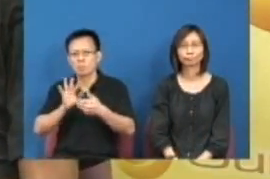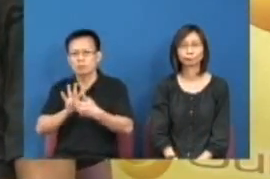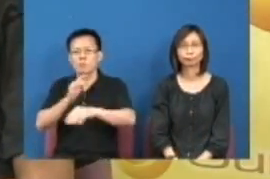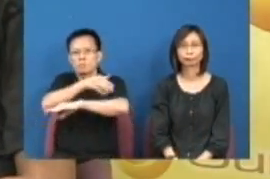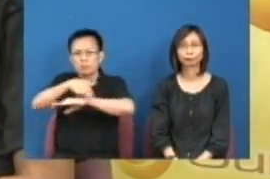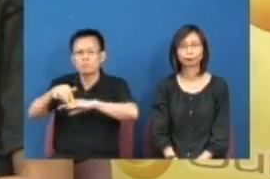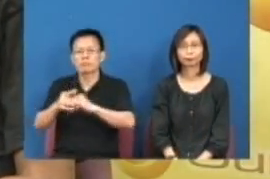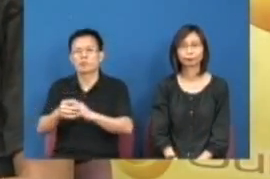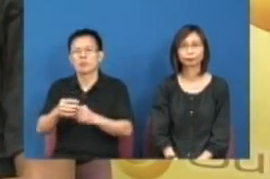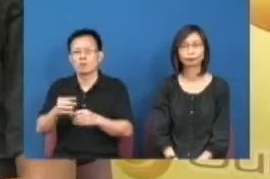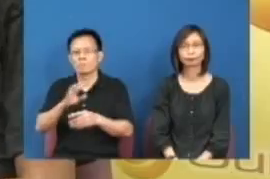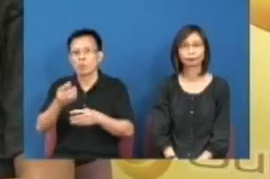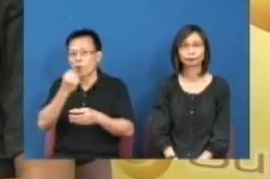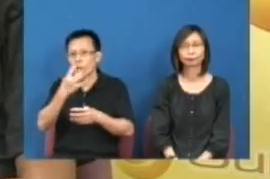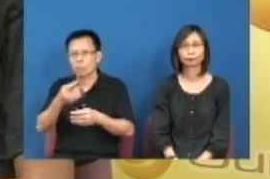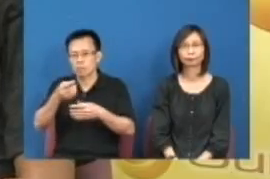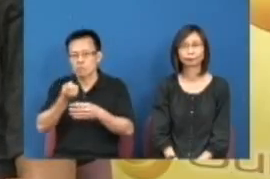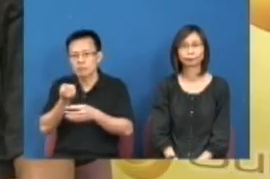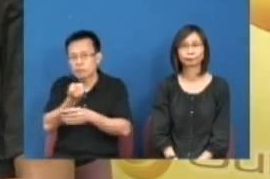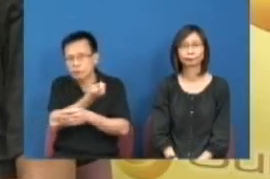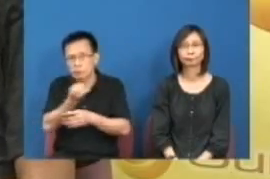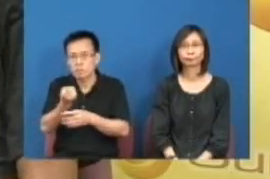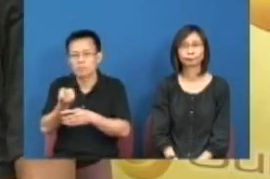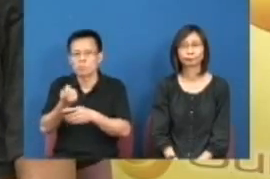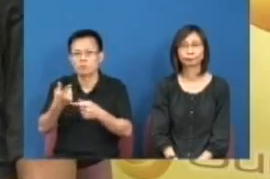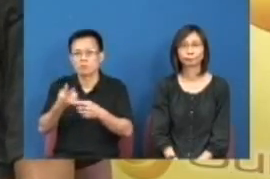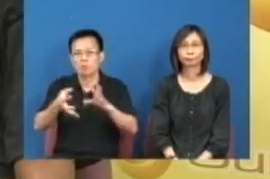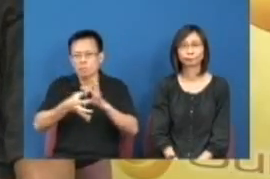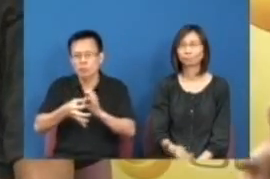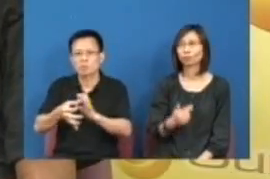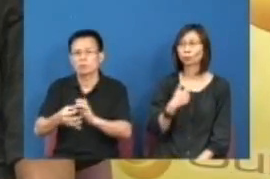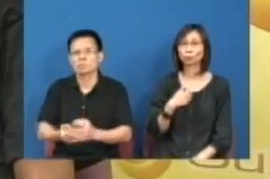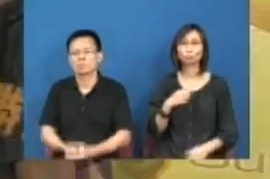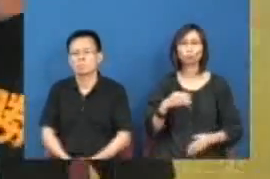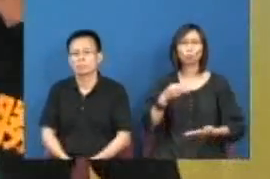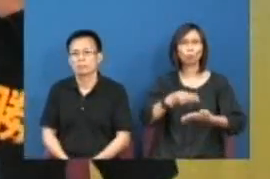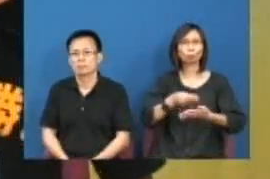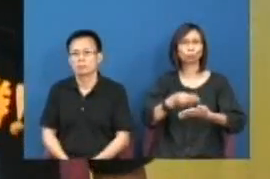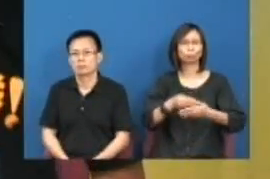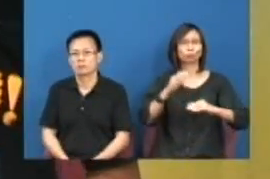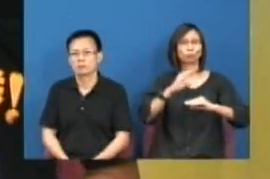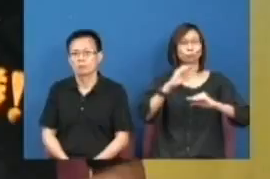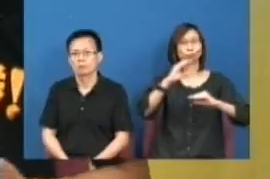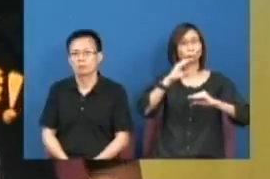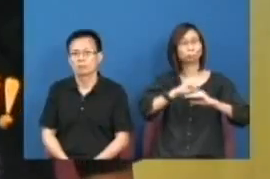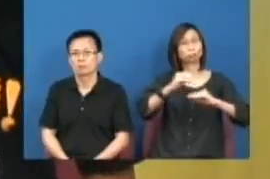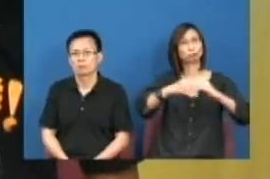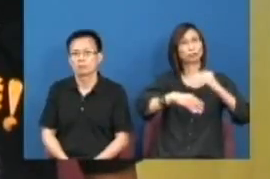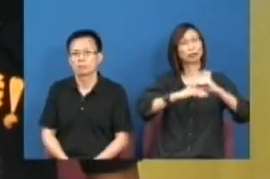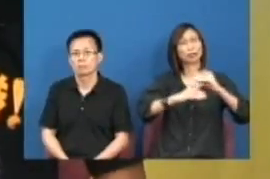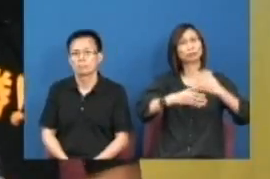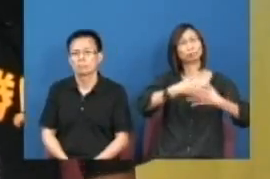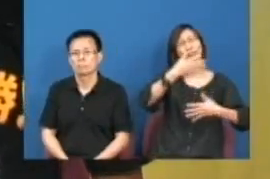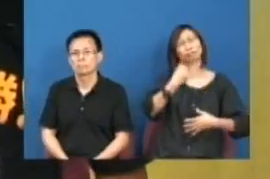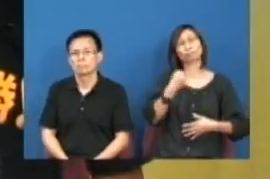港。同其他周邊的城市嘅之間關係 我都買唔起樓都被邊緣化咗啦，唔係先啦。咁唔通話我自己